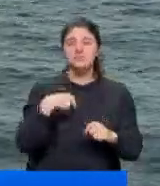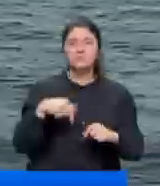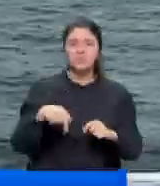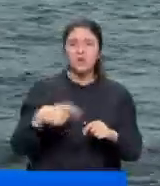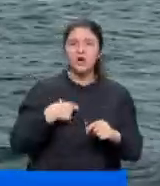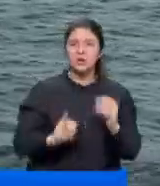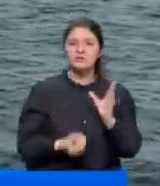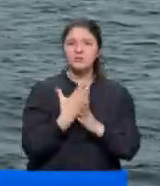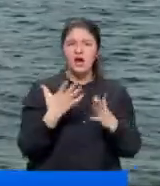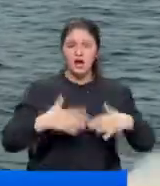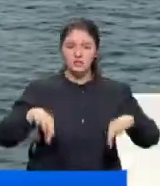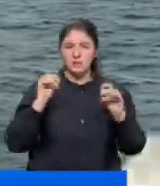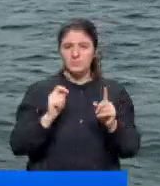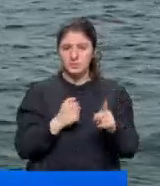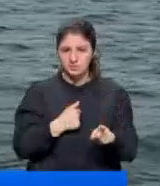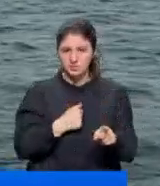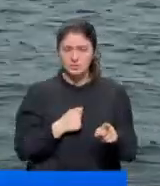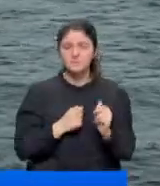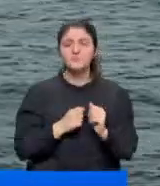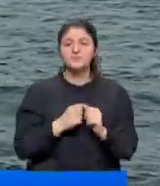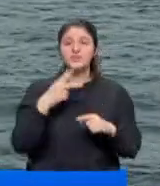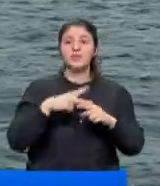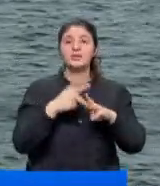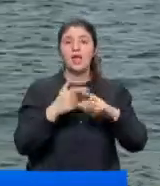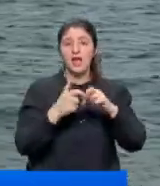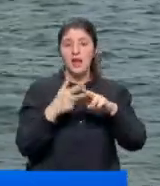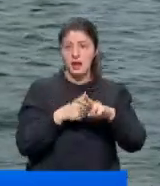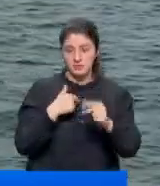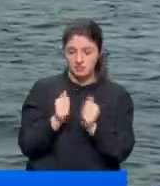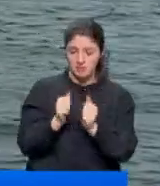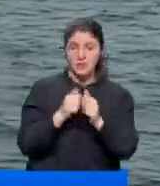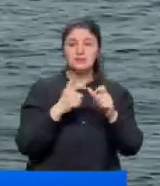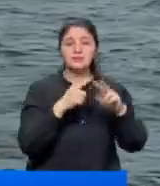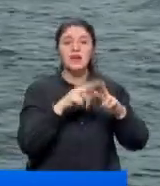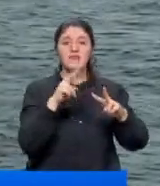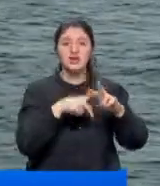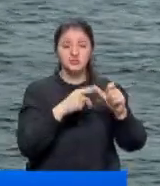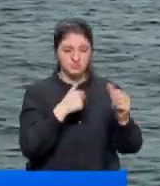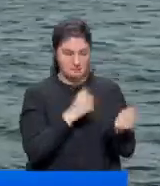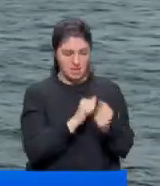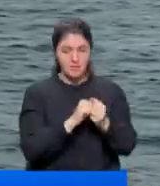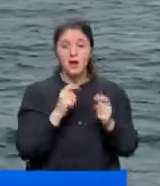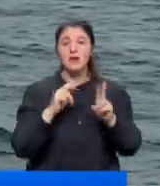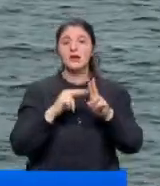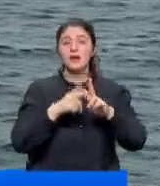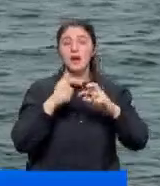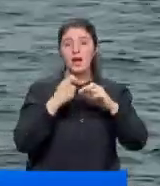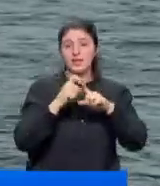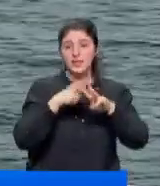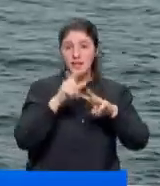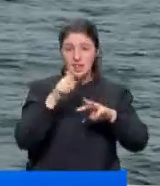özel hazırlıklar yaptık bu Zehra Kınacı Burada savaşıldığı burada Kardelen burada